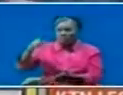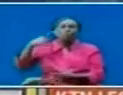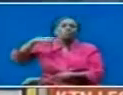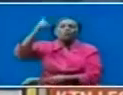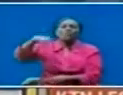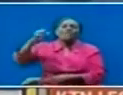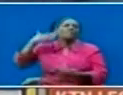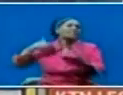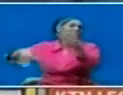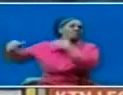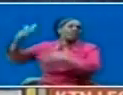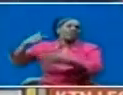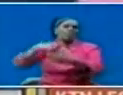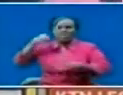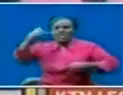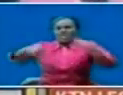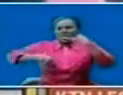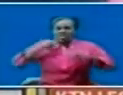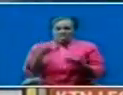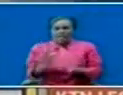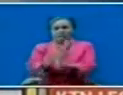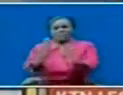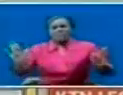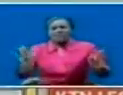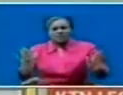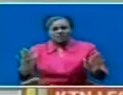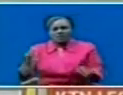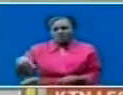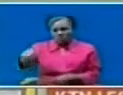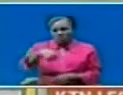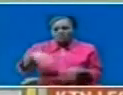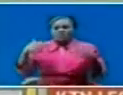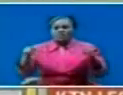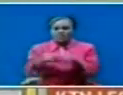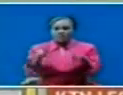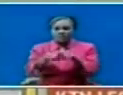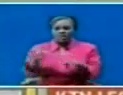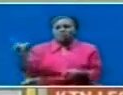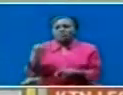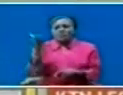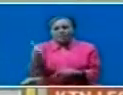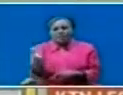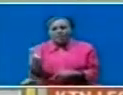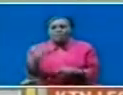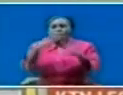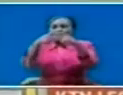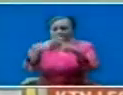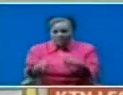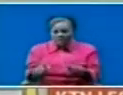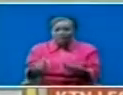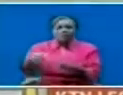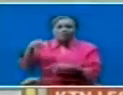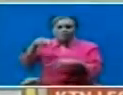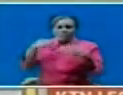Oh, tulishinda. Hapa tumekuja kujinai. Tumekuja kujinai. So us we are awesome. Prinsloo is awesome. Yeah. Hata hivyo, kuna wale